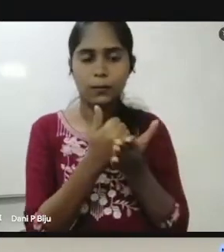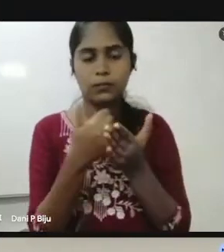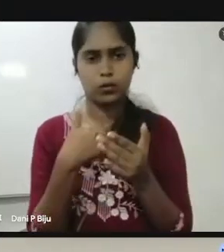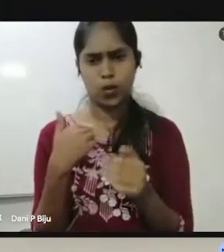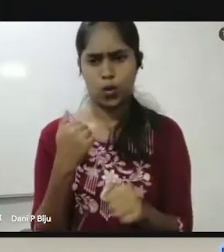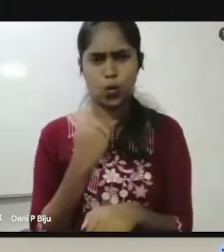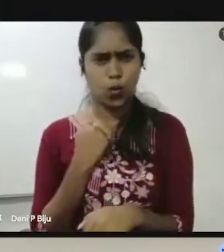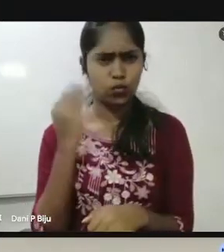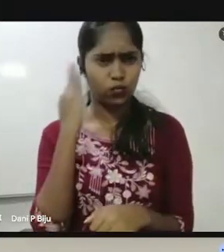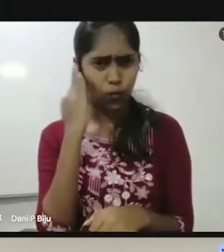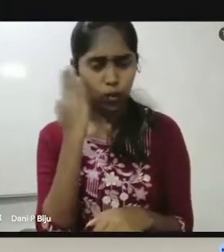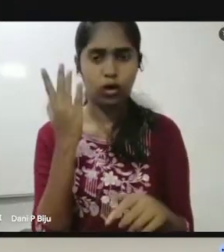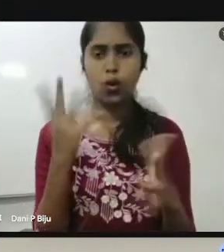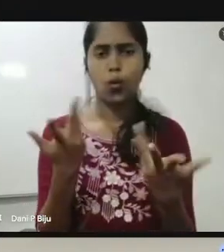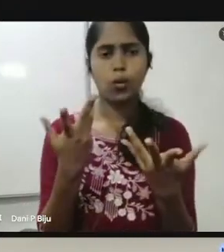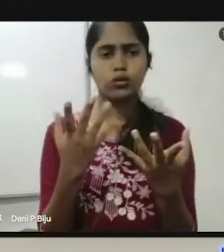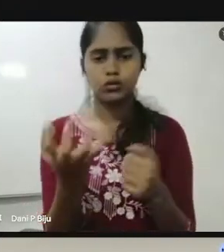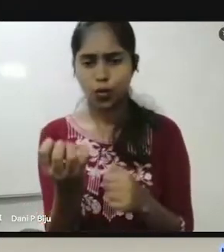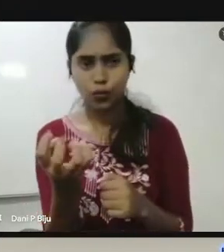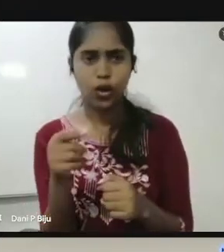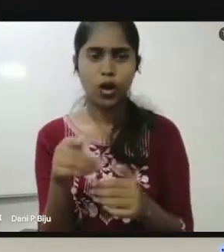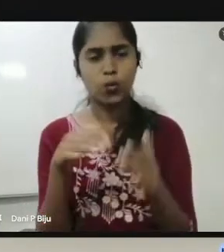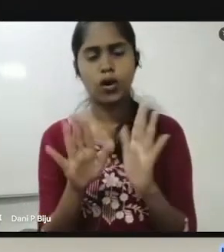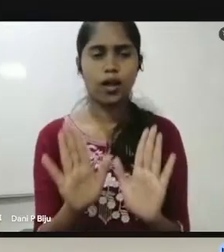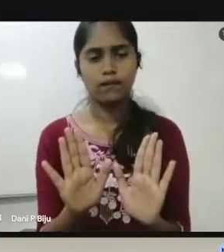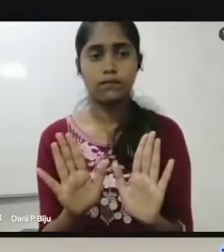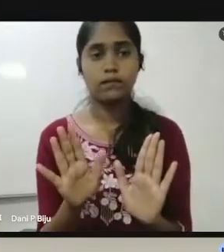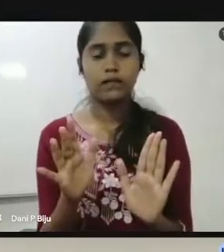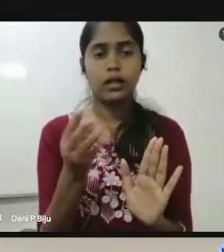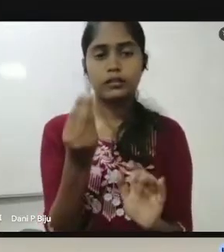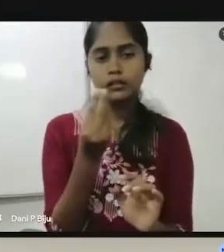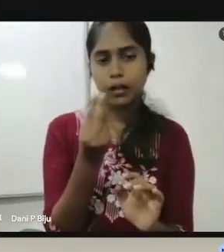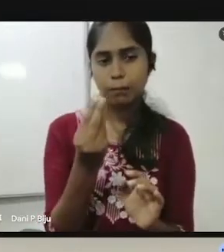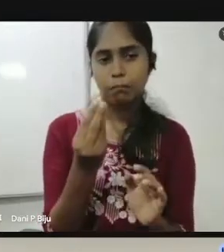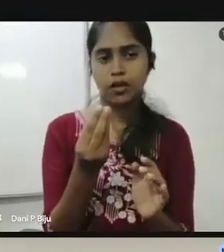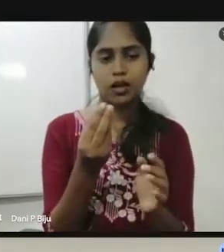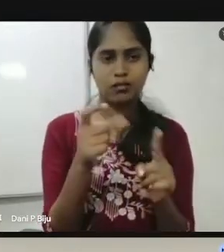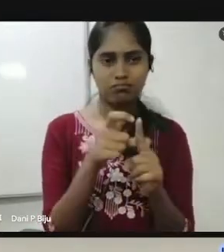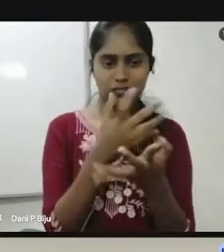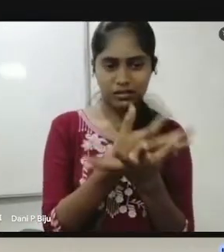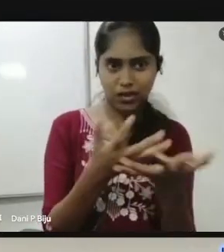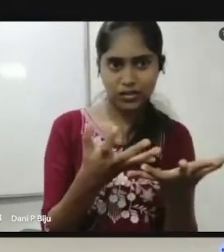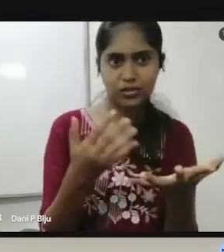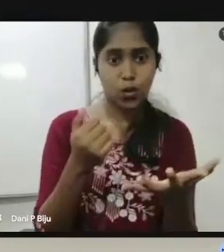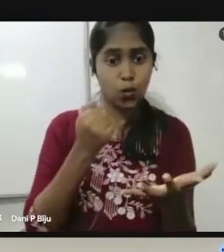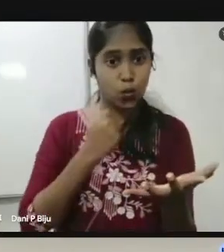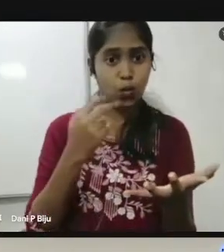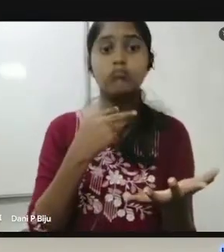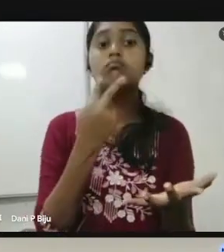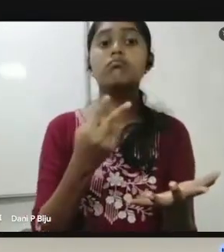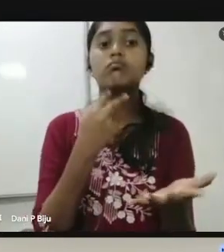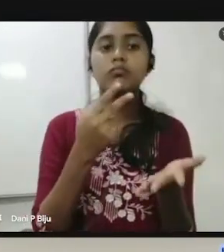GPS സിസ്റ്റത്തിലൊക്കെ വരുന്ന പോലത്തെ സിന്തറ്റിക് സ്പീച്ചാണ്. നമുക്ക് ചില ഡിവൈസസിൽ നമ്മളുടെ തന്നെ ശബ്ദം റെക്കോർഡ് ചെയ്ത് പ്ലേ ചെയ്യാനുള്ള